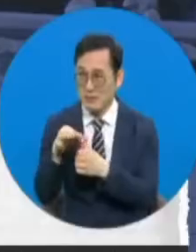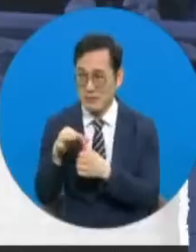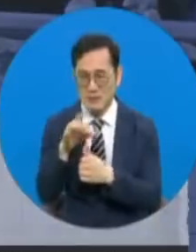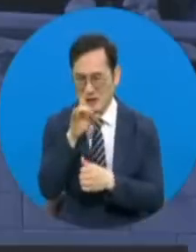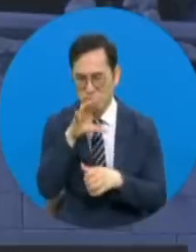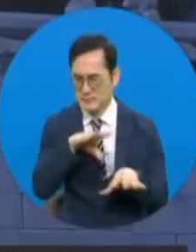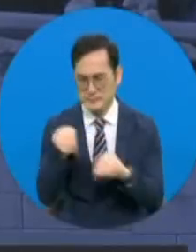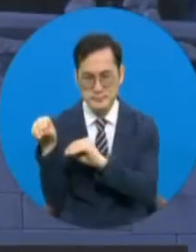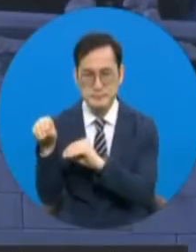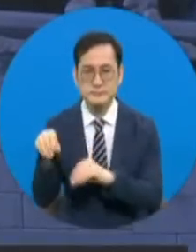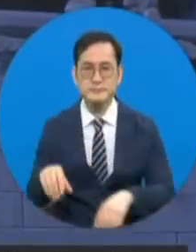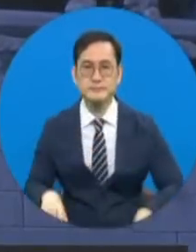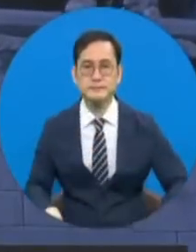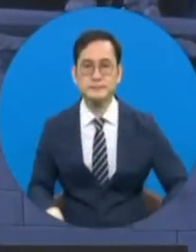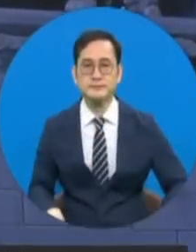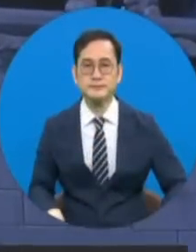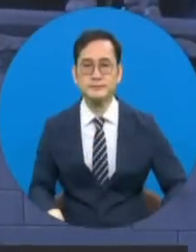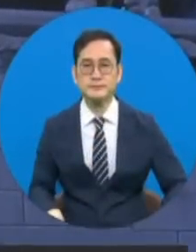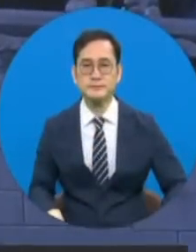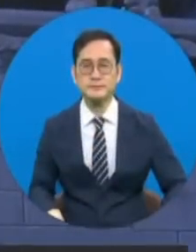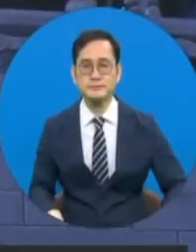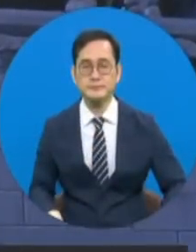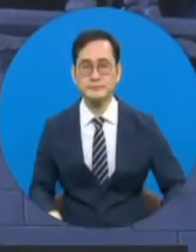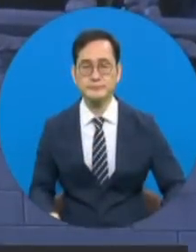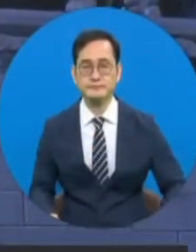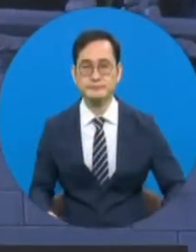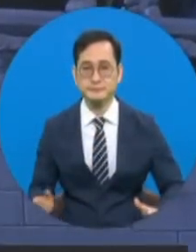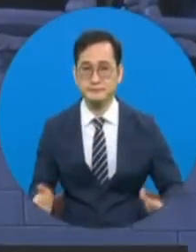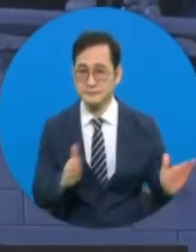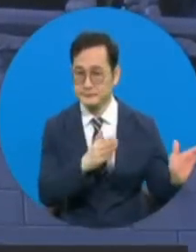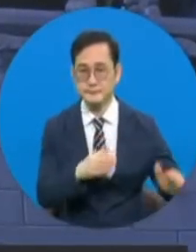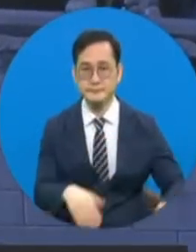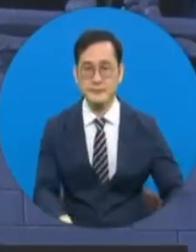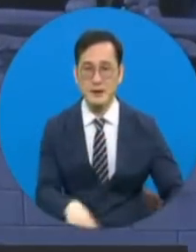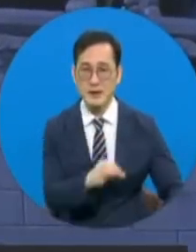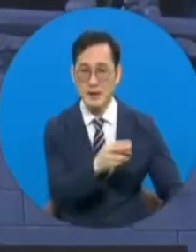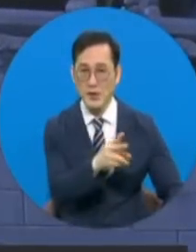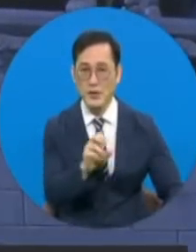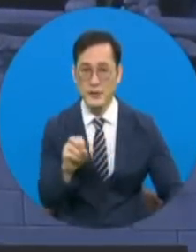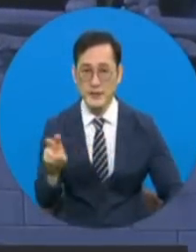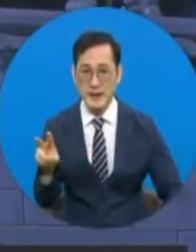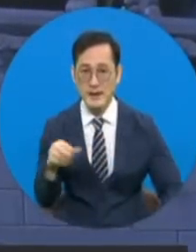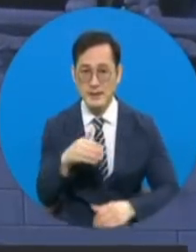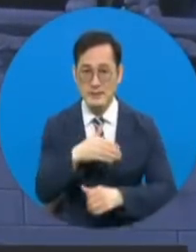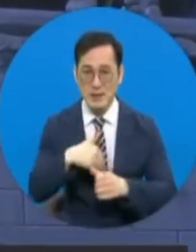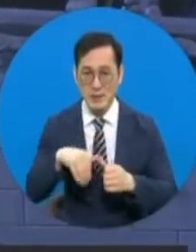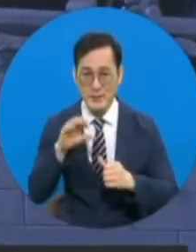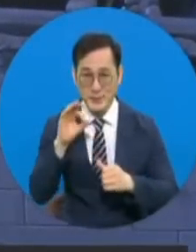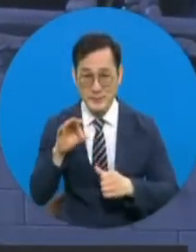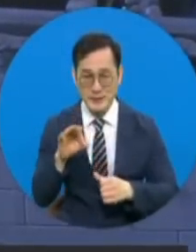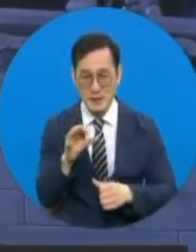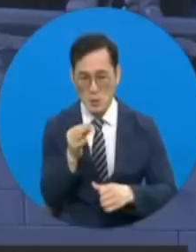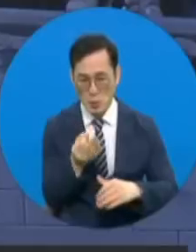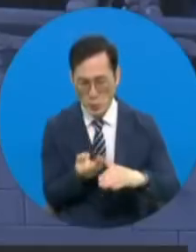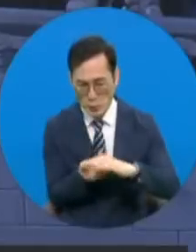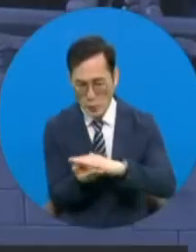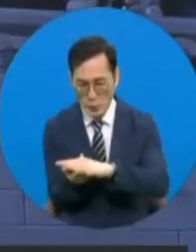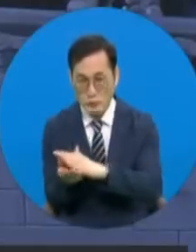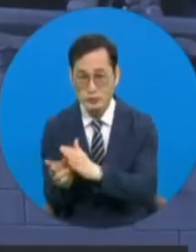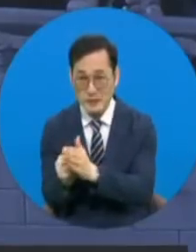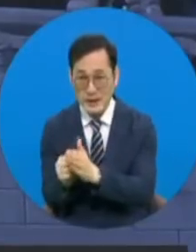발언이었습니다 이번엔 저희가 준비한 다음 이슈입니다 여야 상황 좀 더 자세히 살펴보겠습니다 돈 봉투 구역과 관련해서 국회